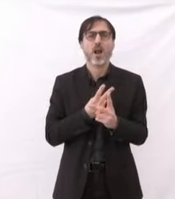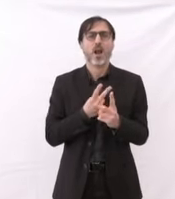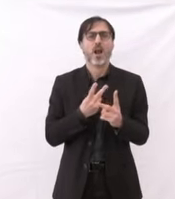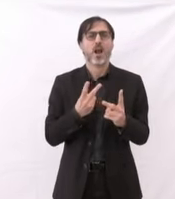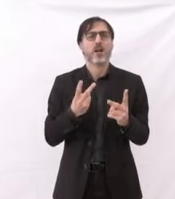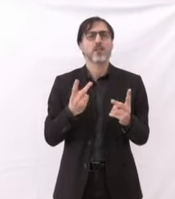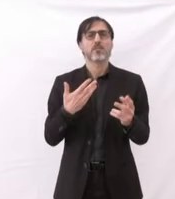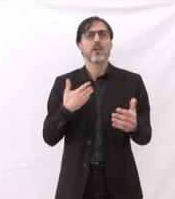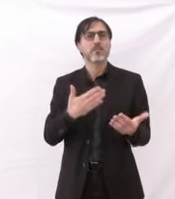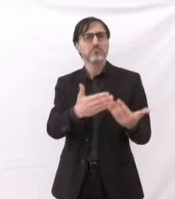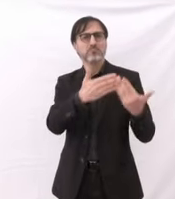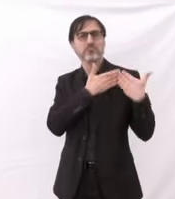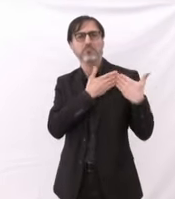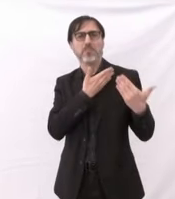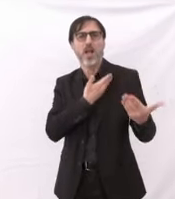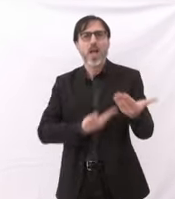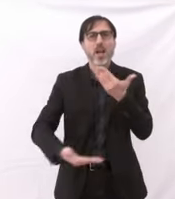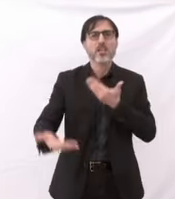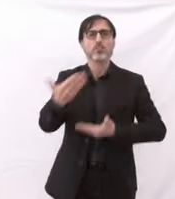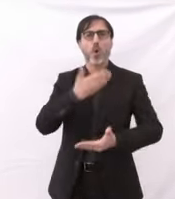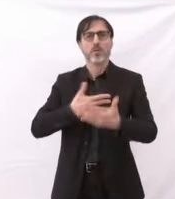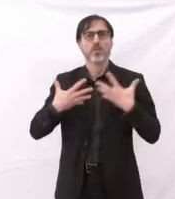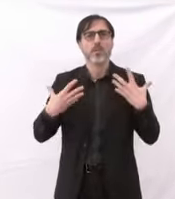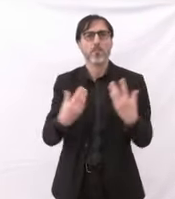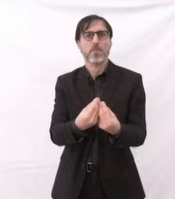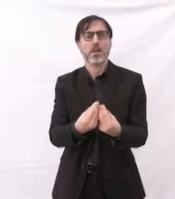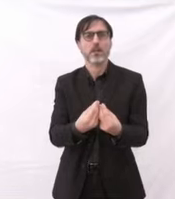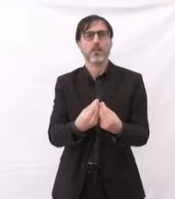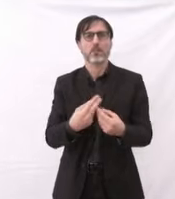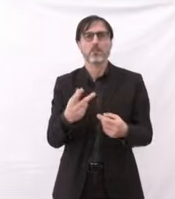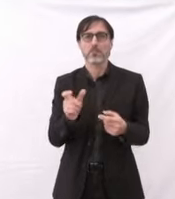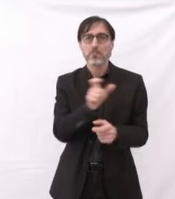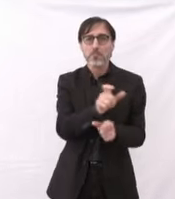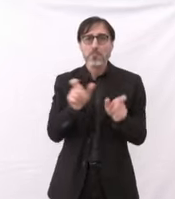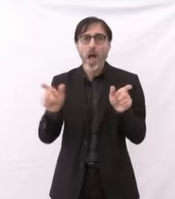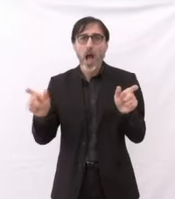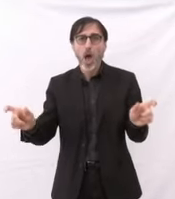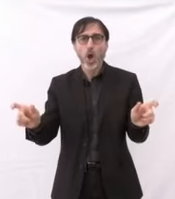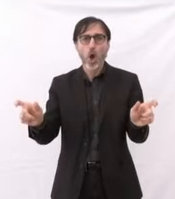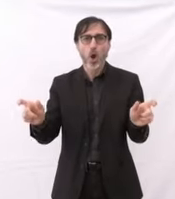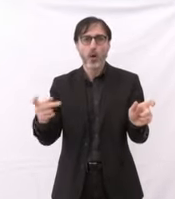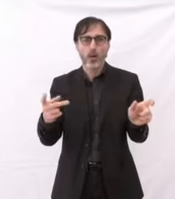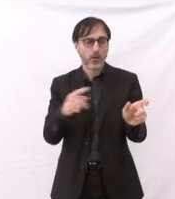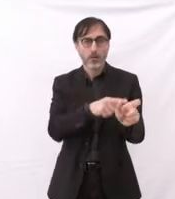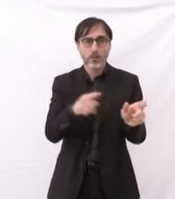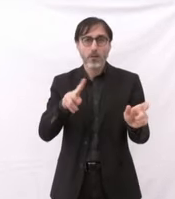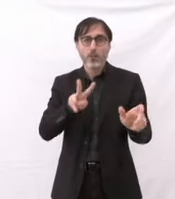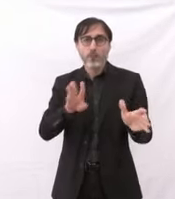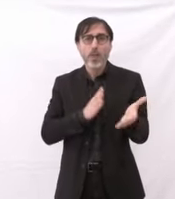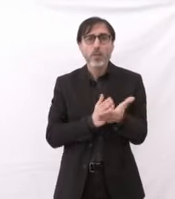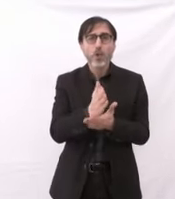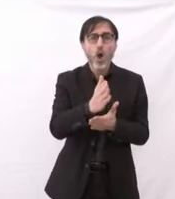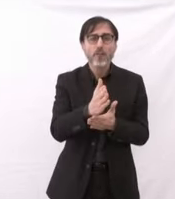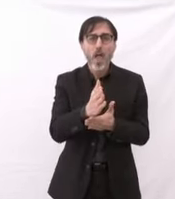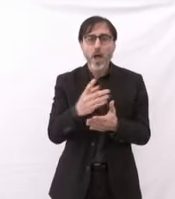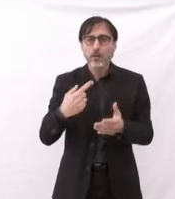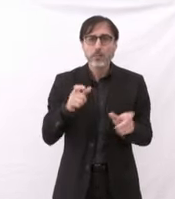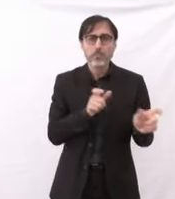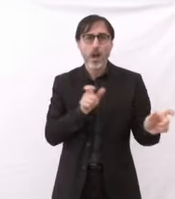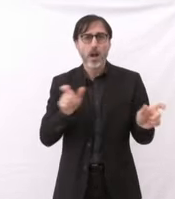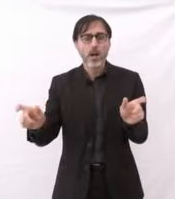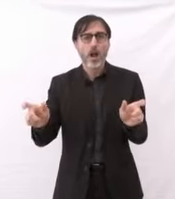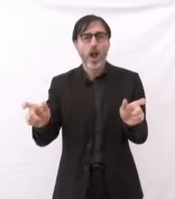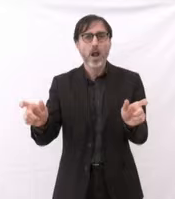della corresponsabilità. Due parole ci hanno accompagnato in questi 29 anni.